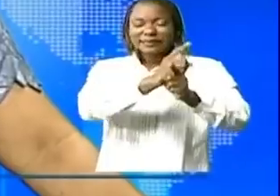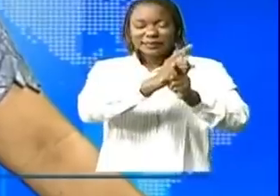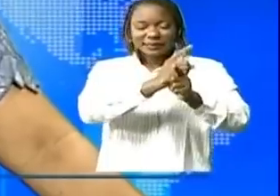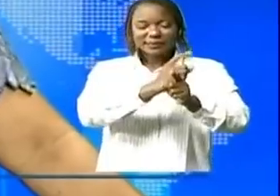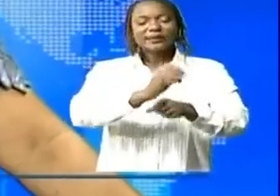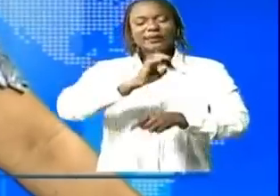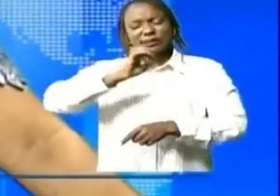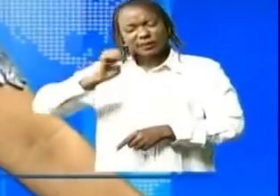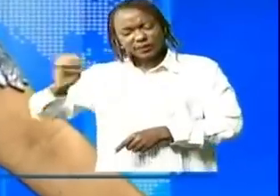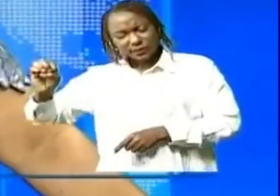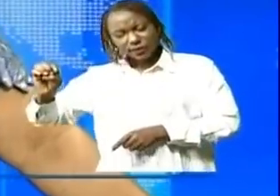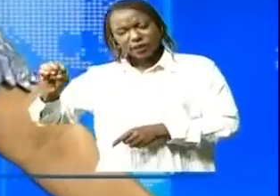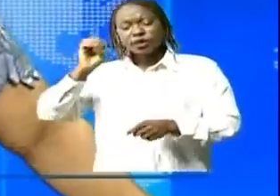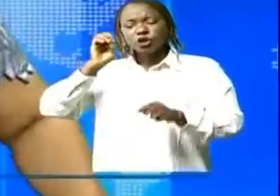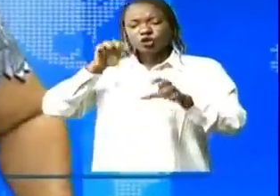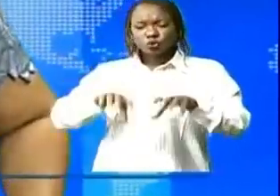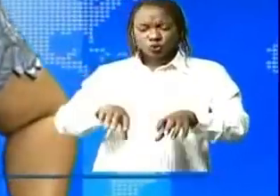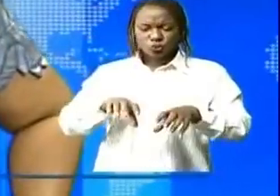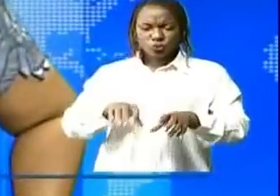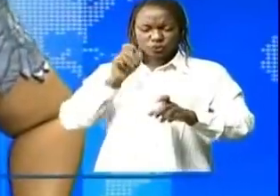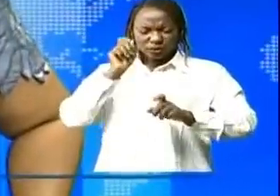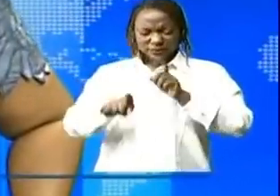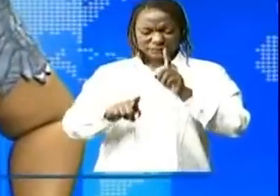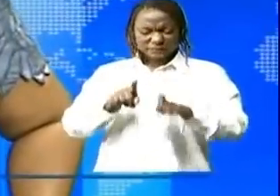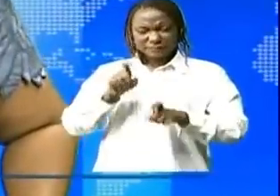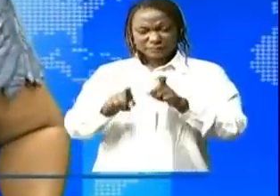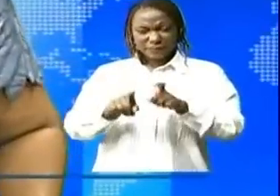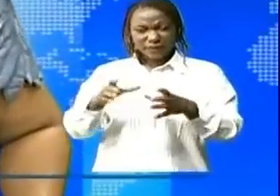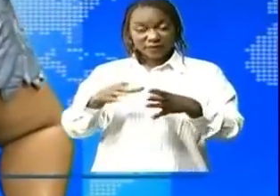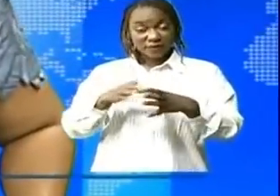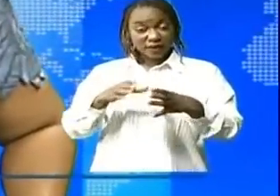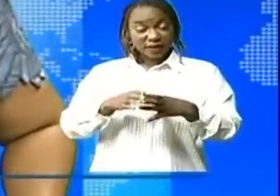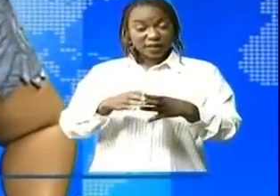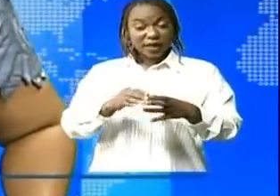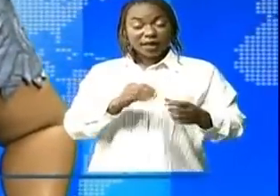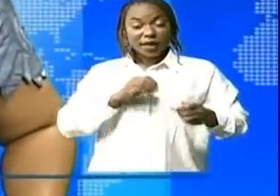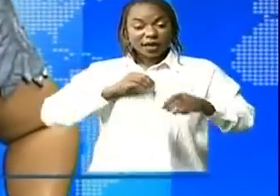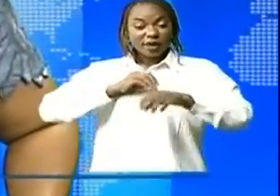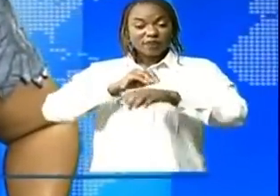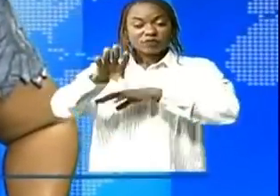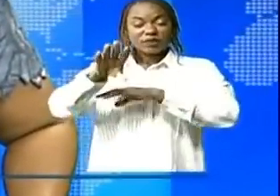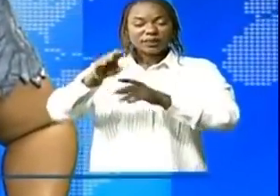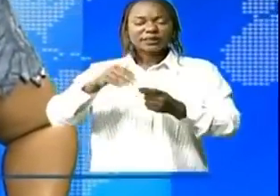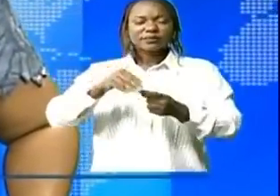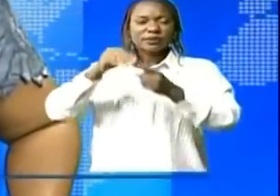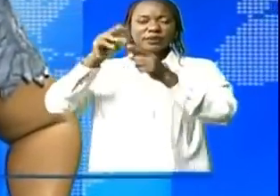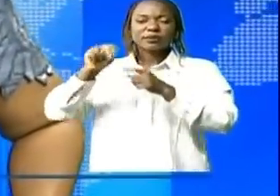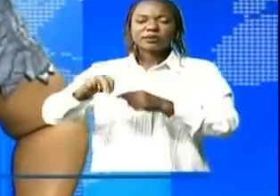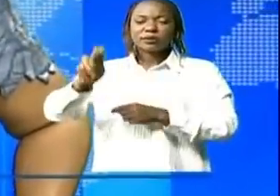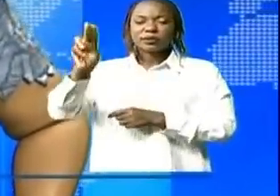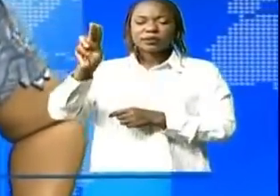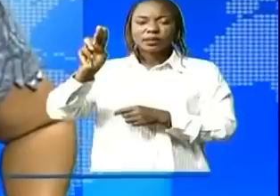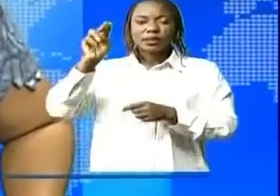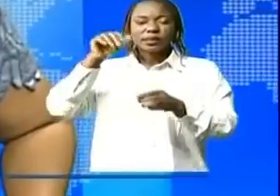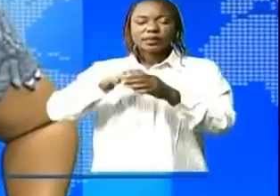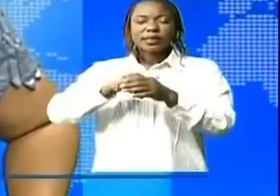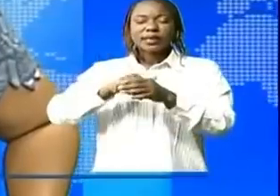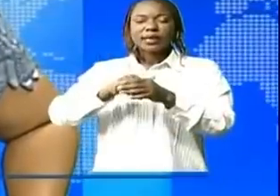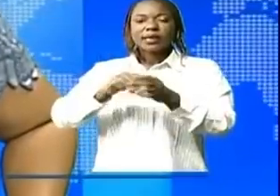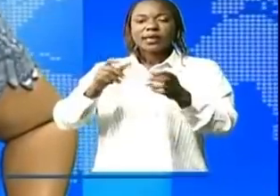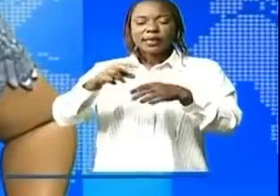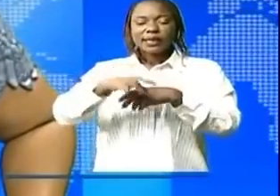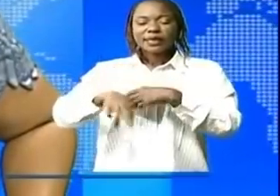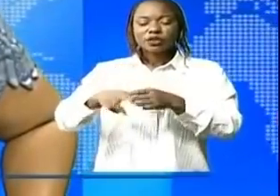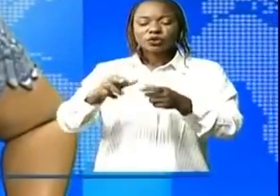de la RDC. Deux questions débattues entre l'envoyé spécial du secrétaire général de l'ONU dans la région des Grands Lacs et le coordonnateur du